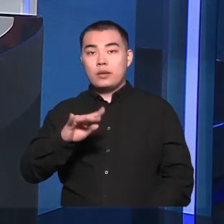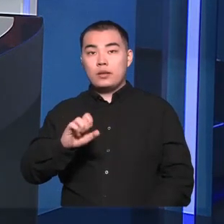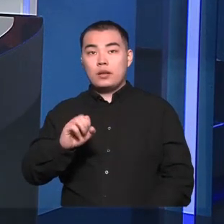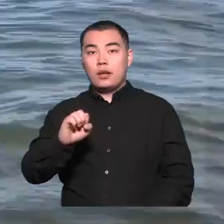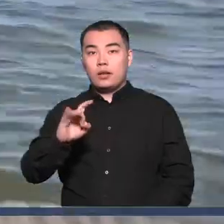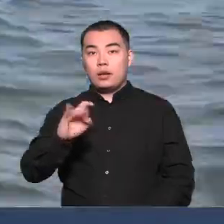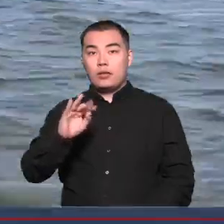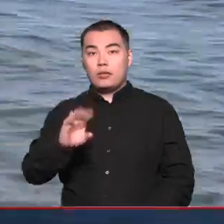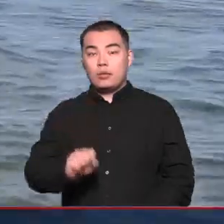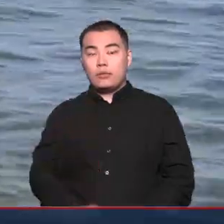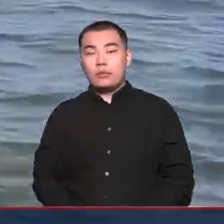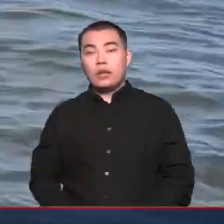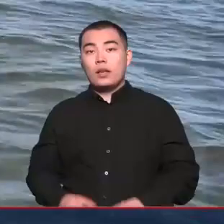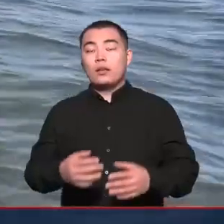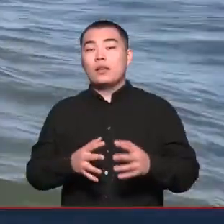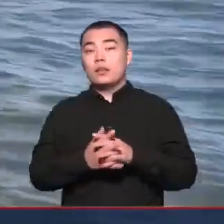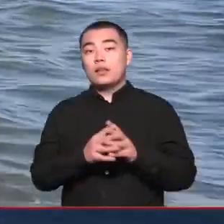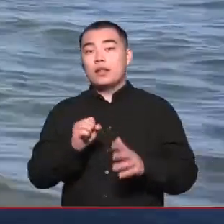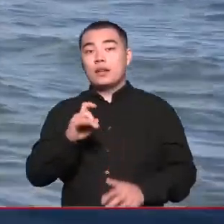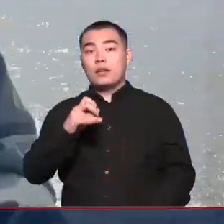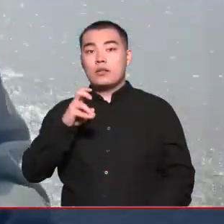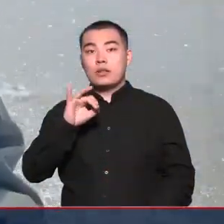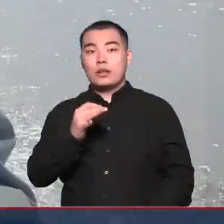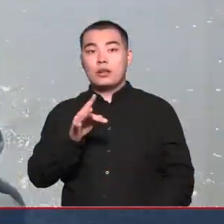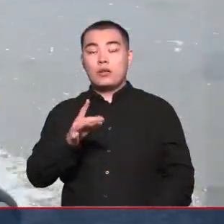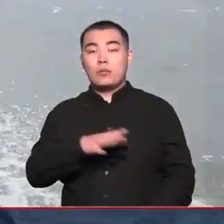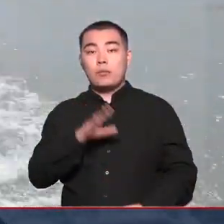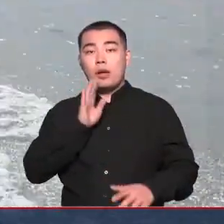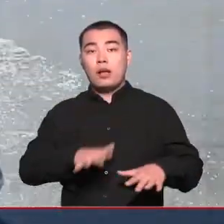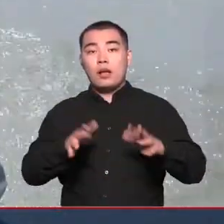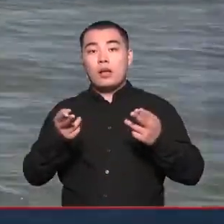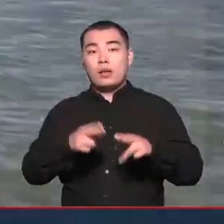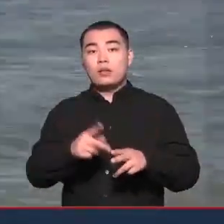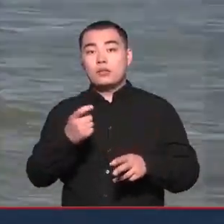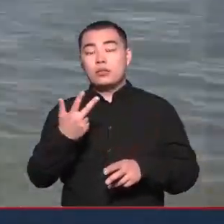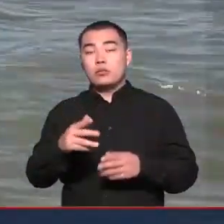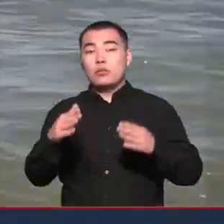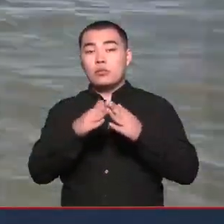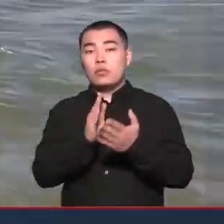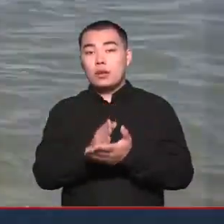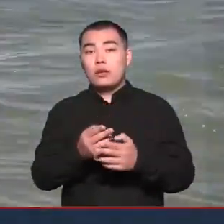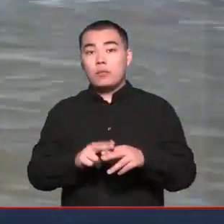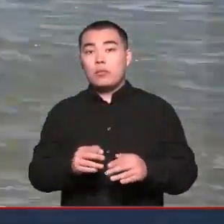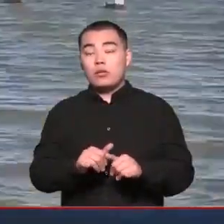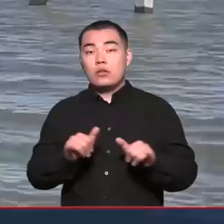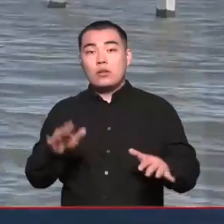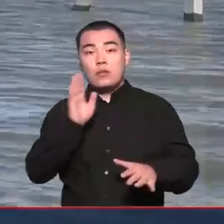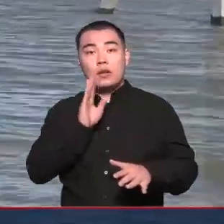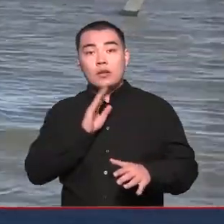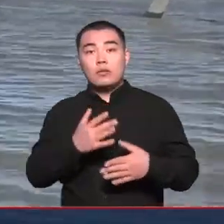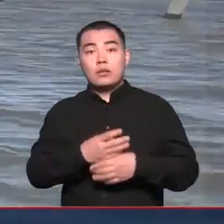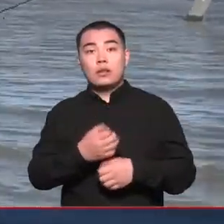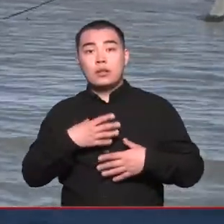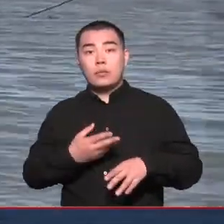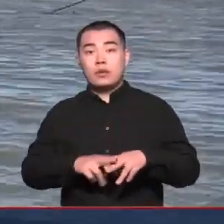Ержанова. В селе Нура Ыргызского района на сегодня под водой остаются 103 дома. Большая вода там не отступила. Подобраться к